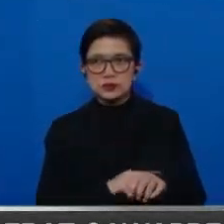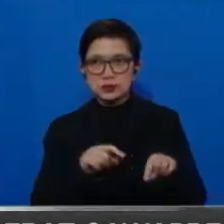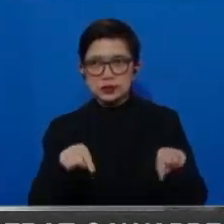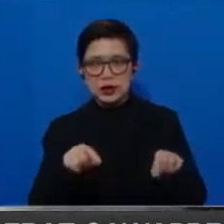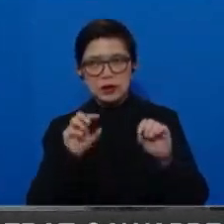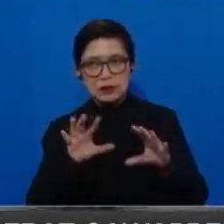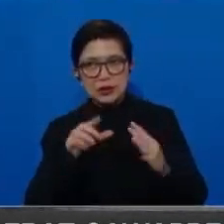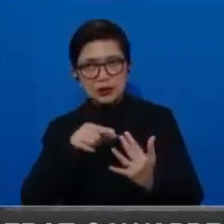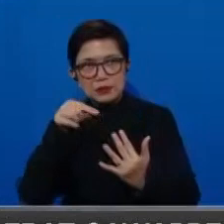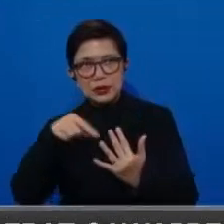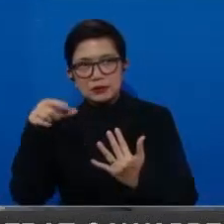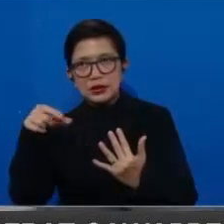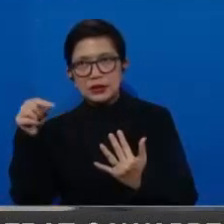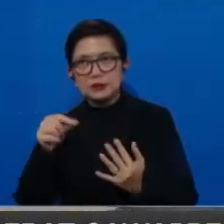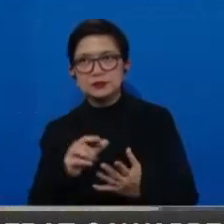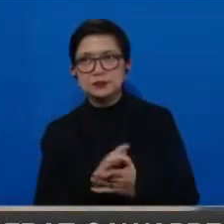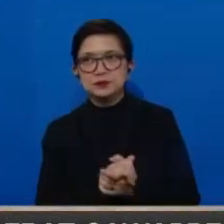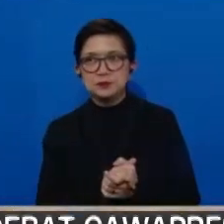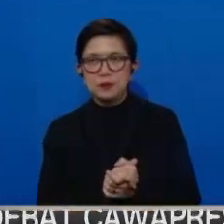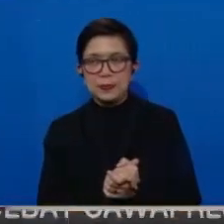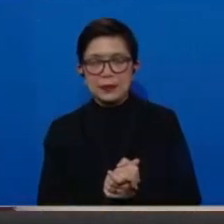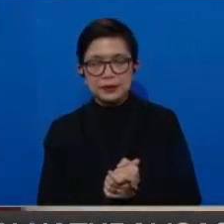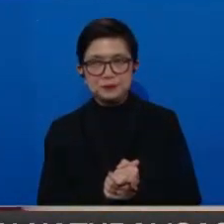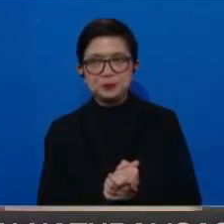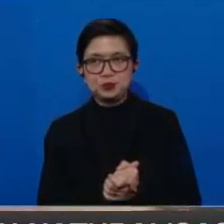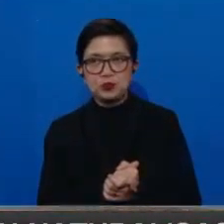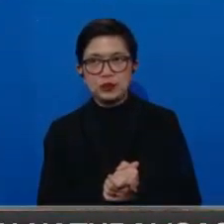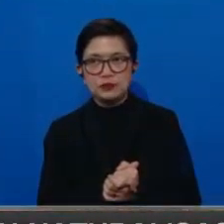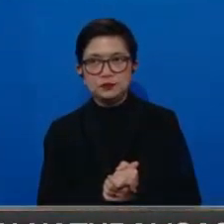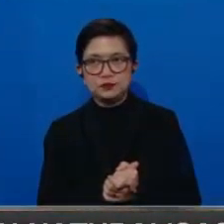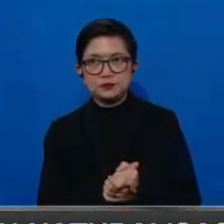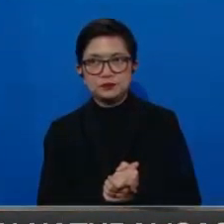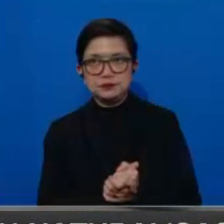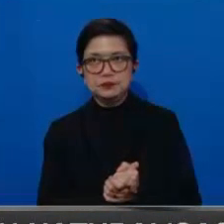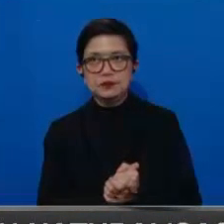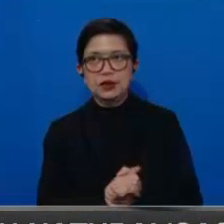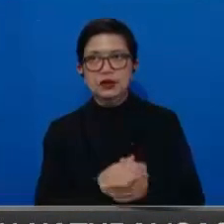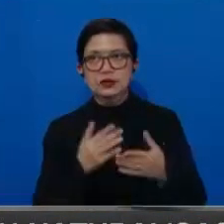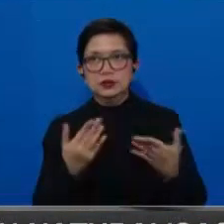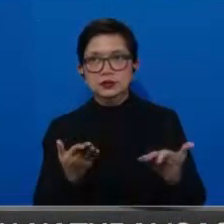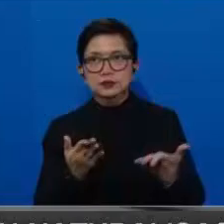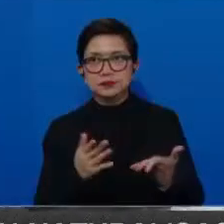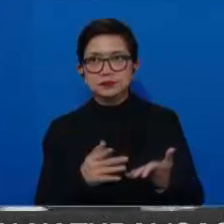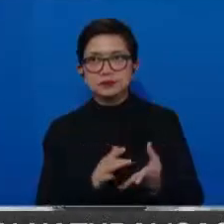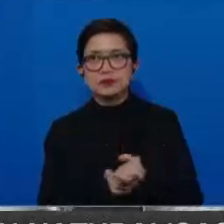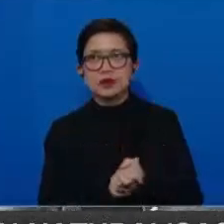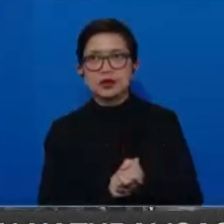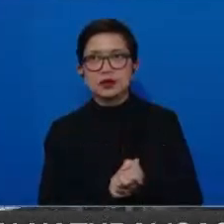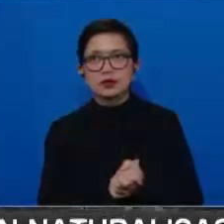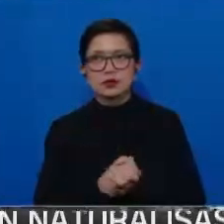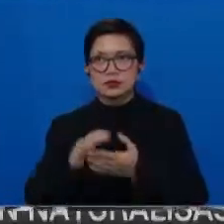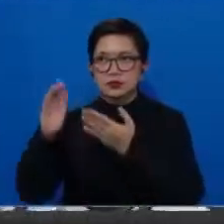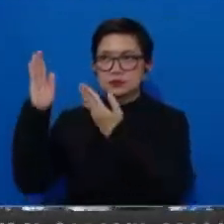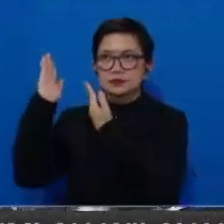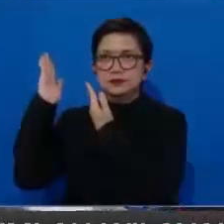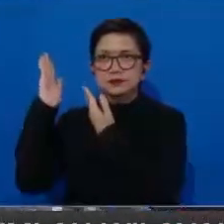varian isian, bumbu, serta teknik penyajian seblak. Salah satunya adalah seblak bakar Teh Betty yang baru muncul di